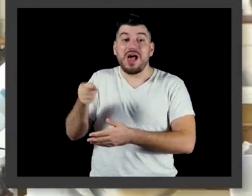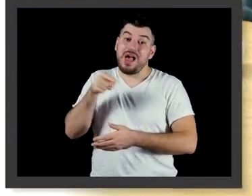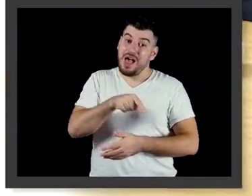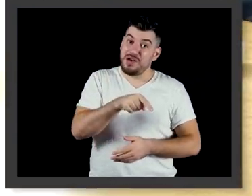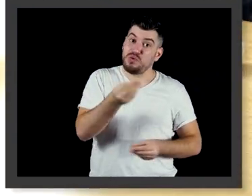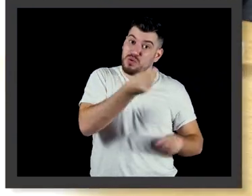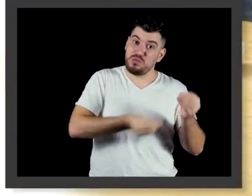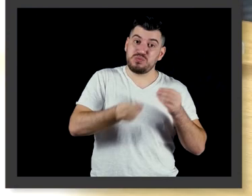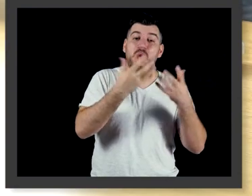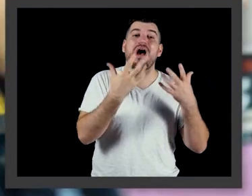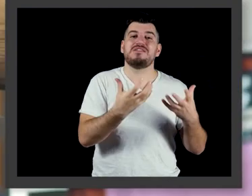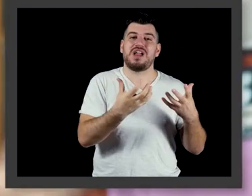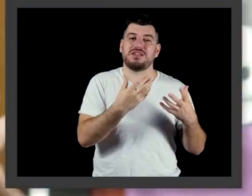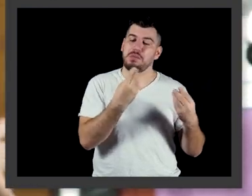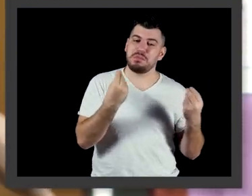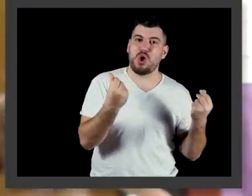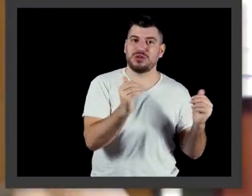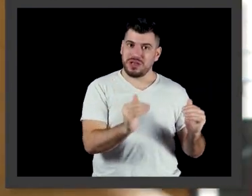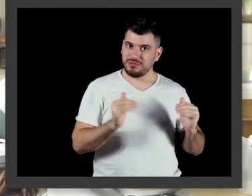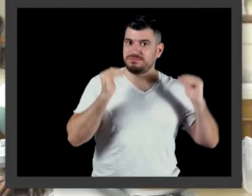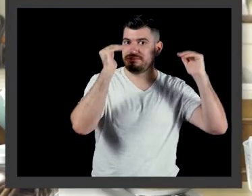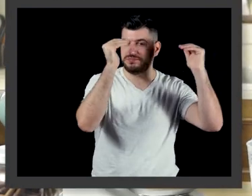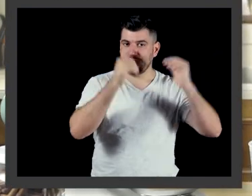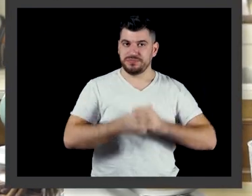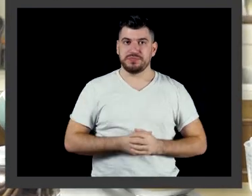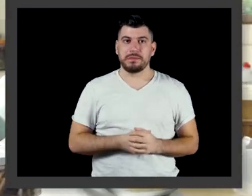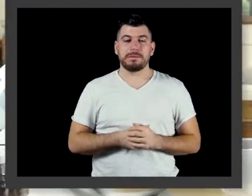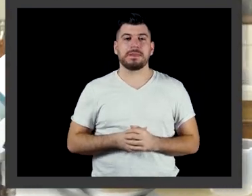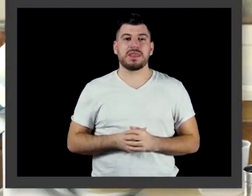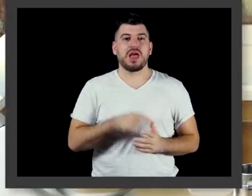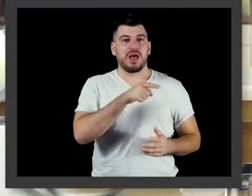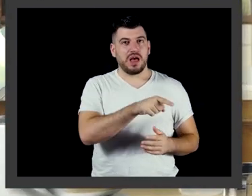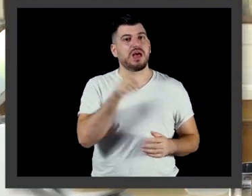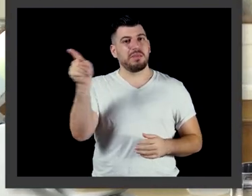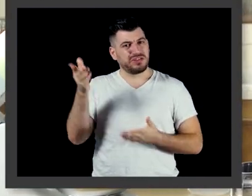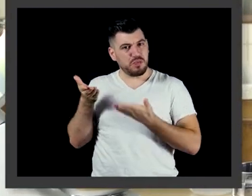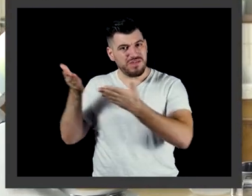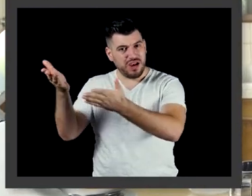πολύ ποιοτική. Άρα έχουμε βάλει όλα τα φύλλα μας μαζί με το βούτυρο στο φούρνο να ξεροψύνονται.